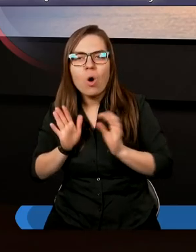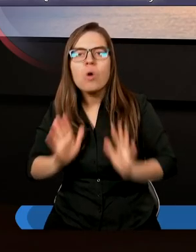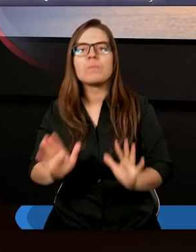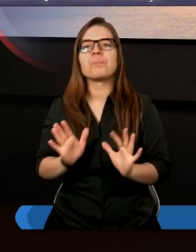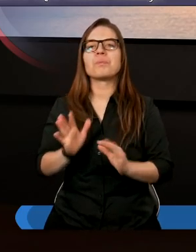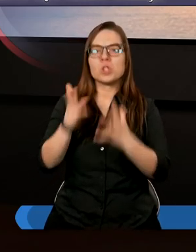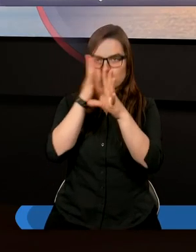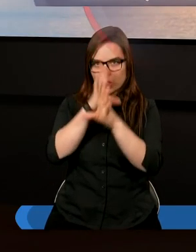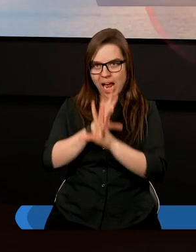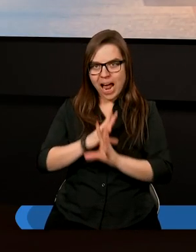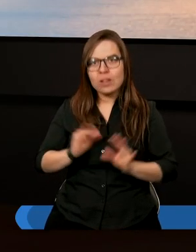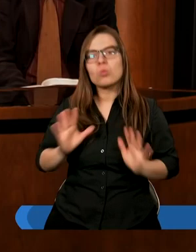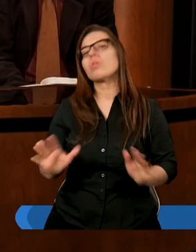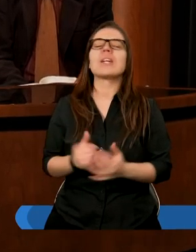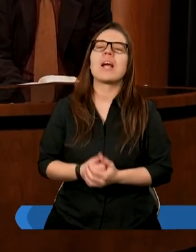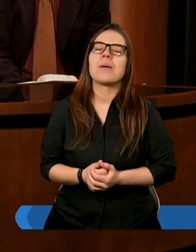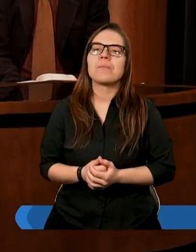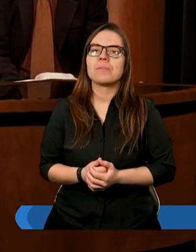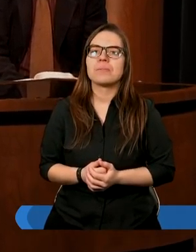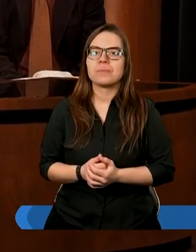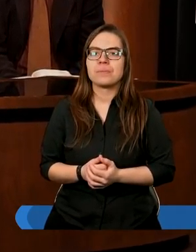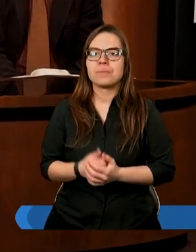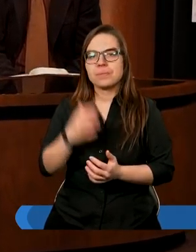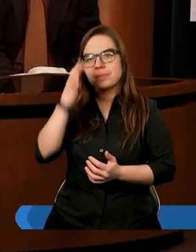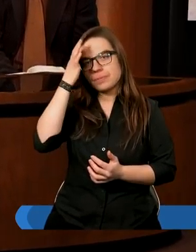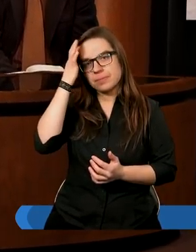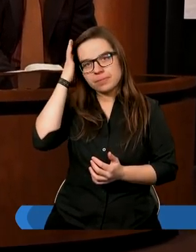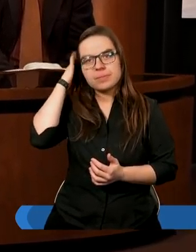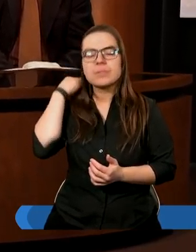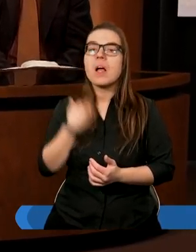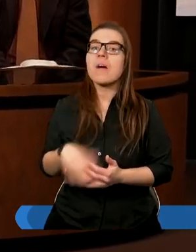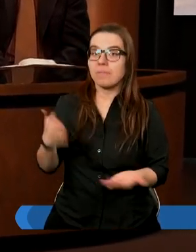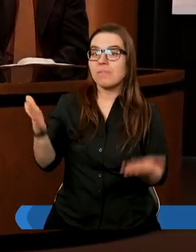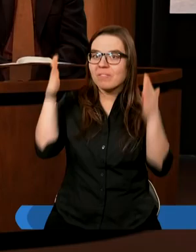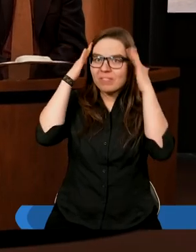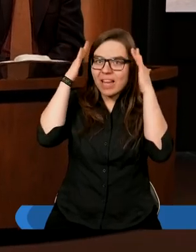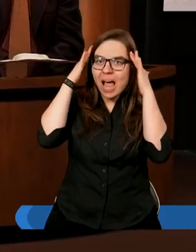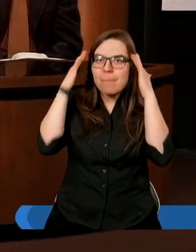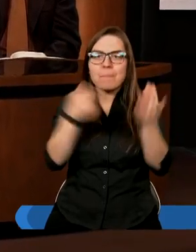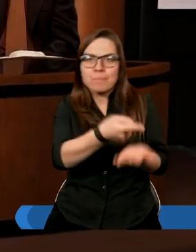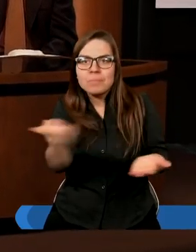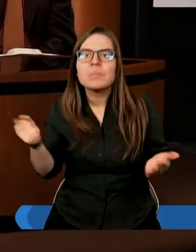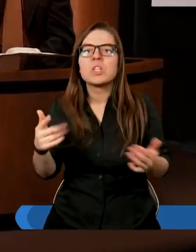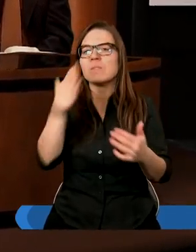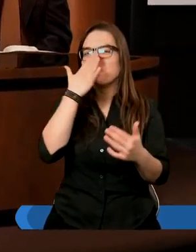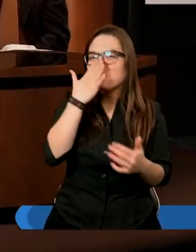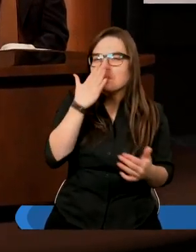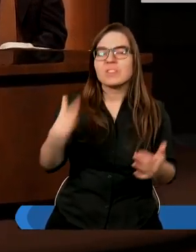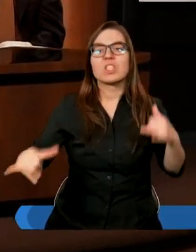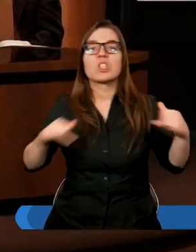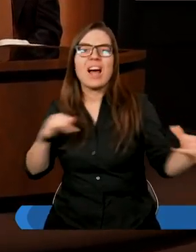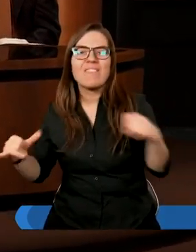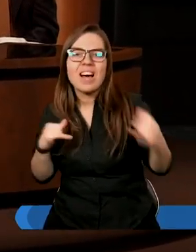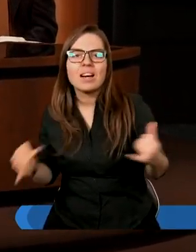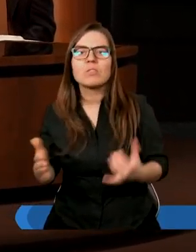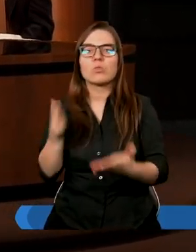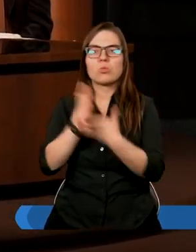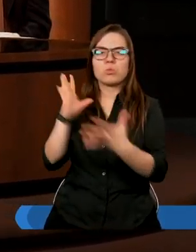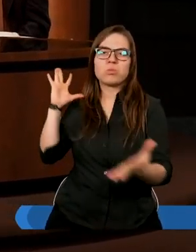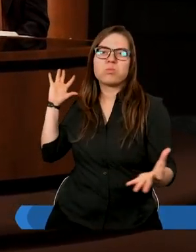i szacunkiem. A więc wiemy, co to szafarstwo. Studiowaliśmy to